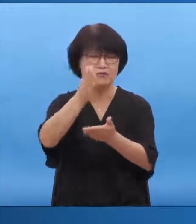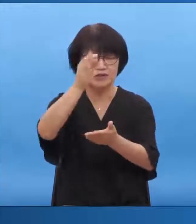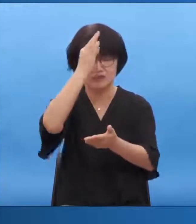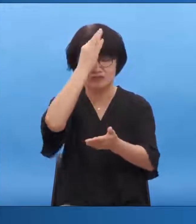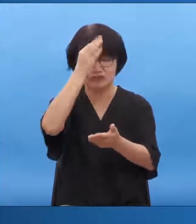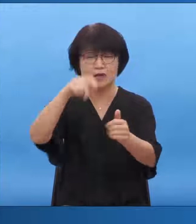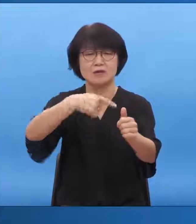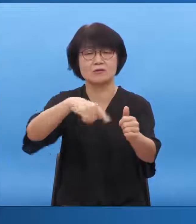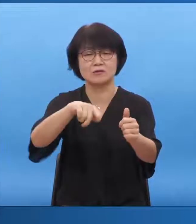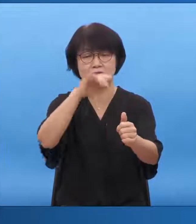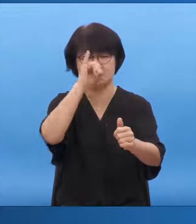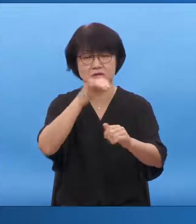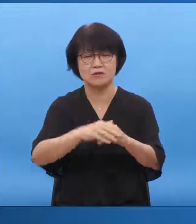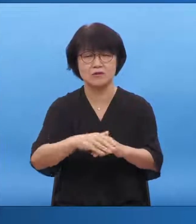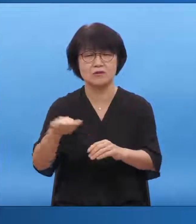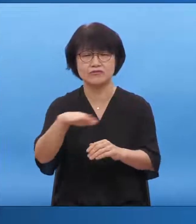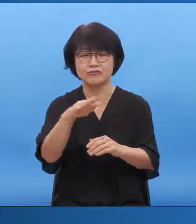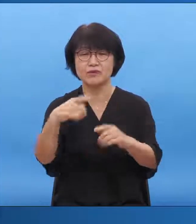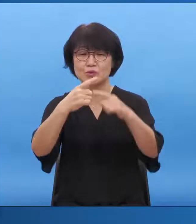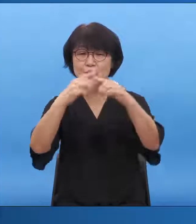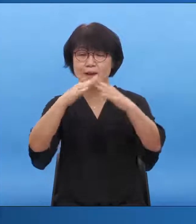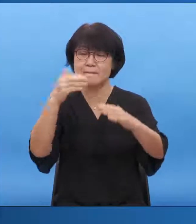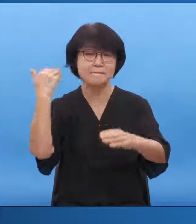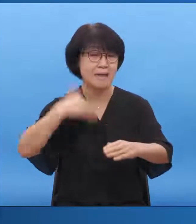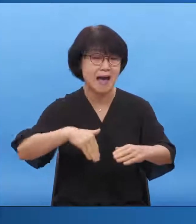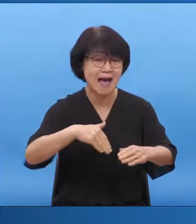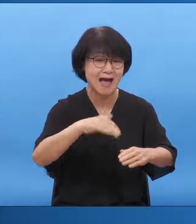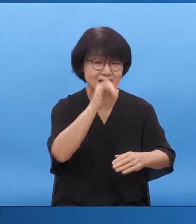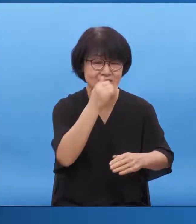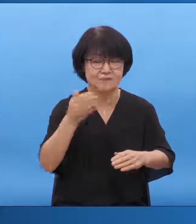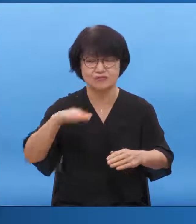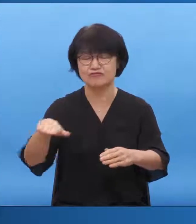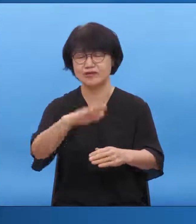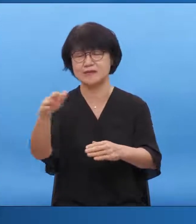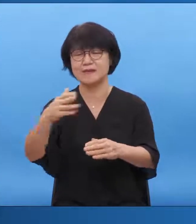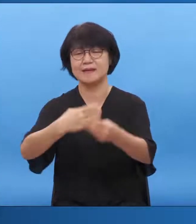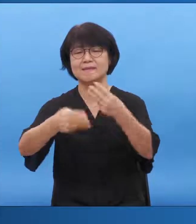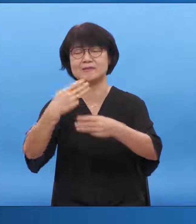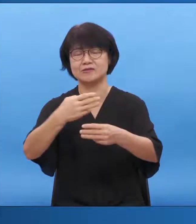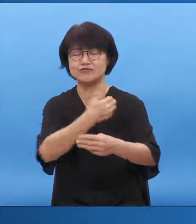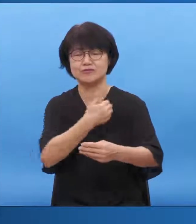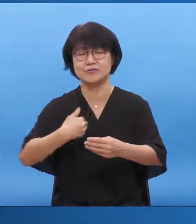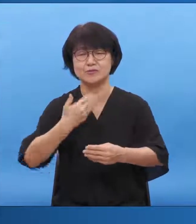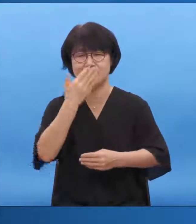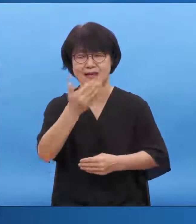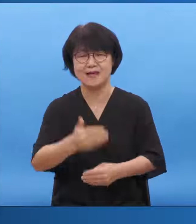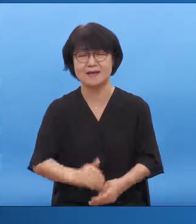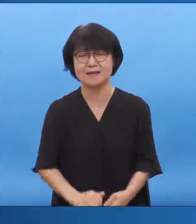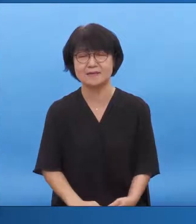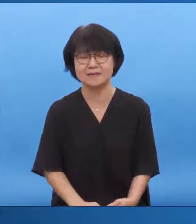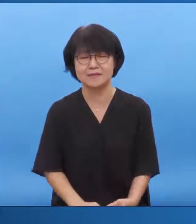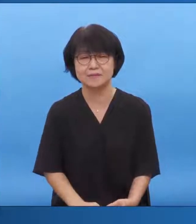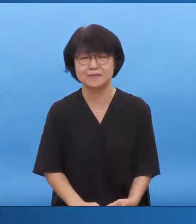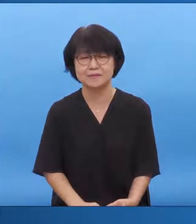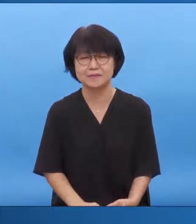못합니까? 오늘날 교회는 못할 수 있을지 몰라도 우리는 할 수 있습니다. 우리 렘넌트는 할 수 있습니다.